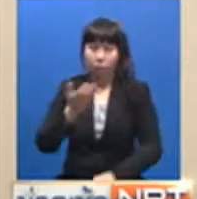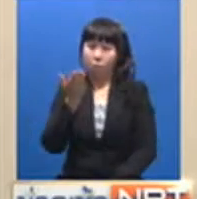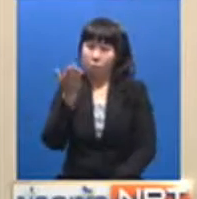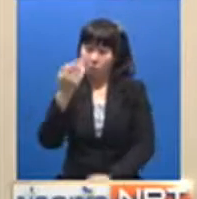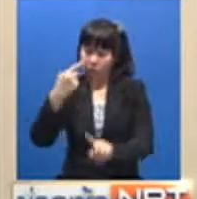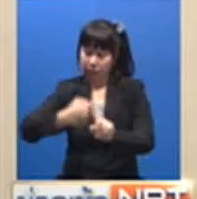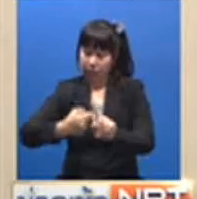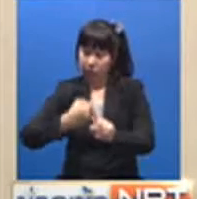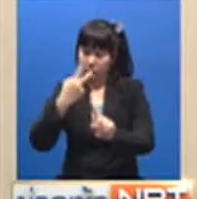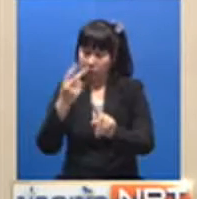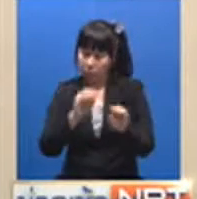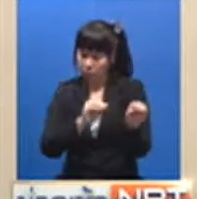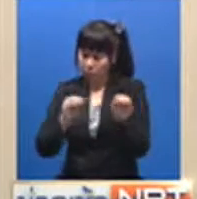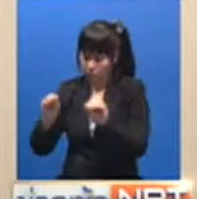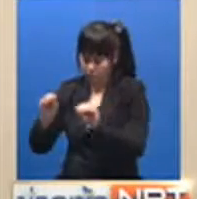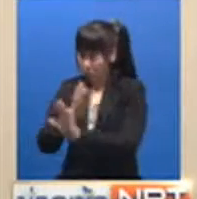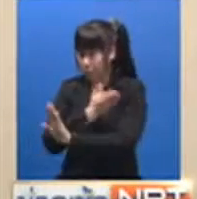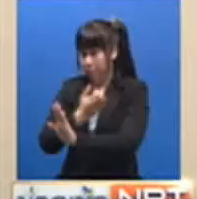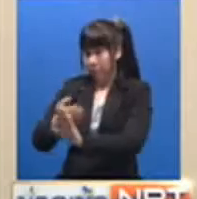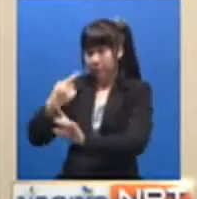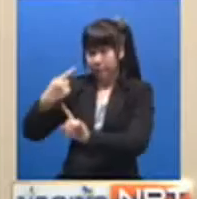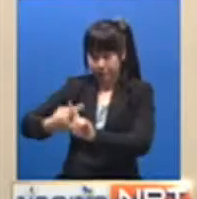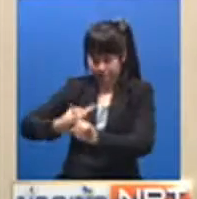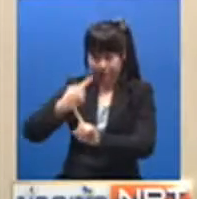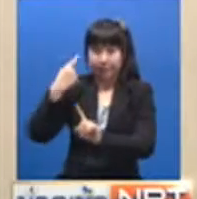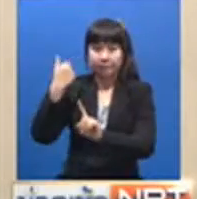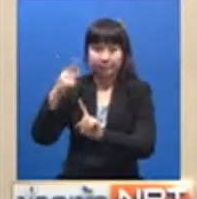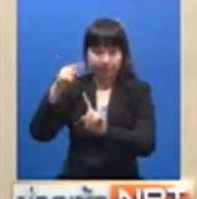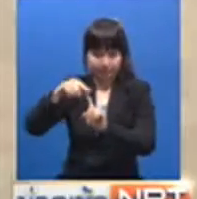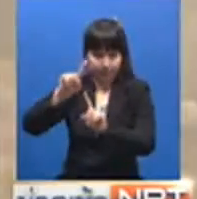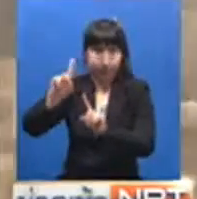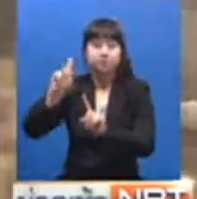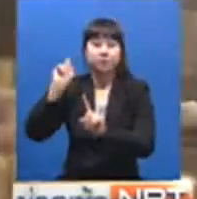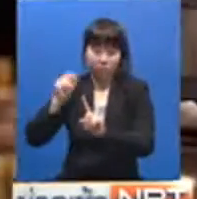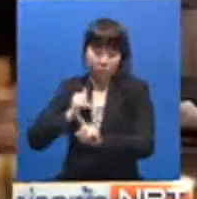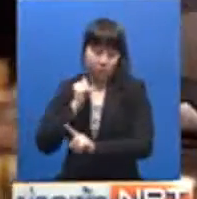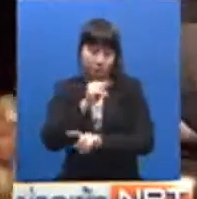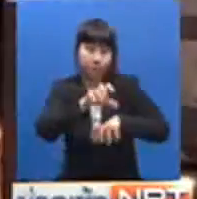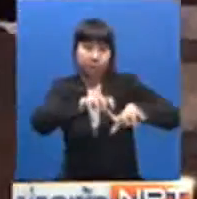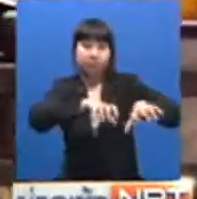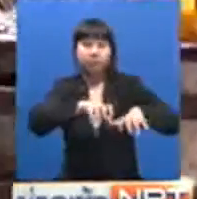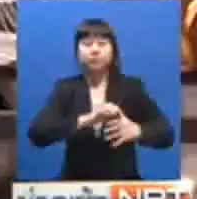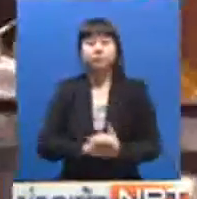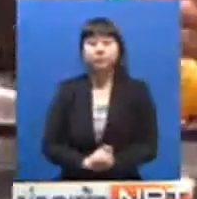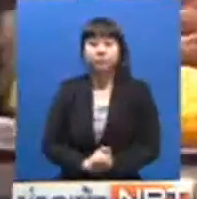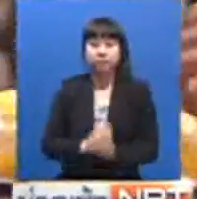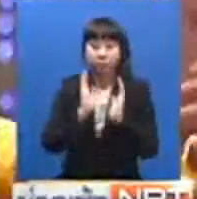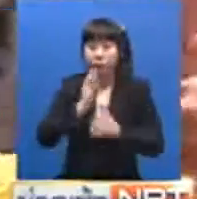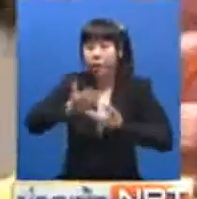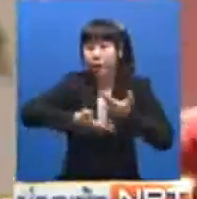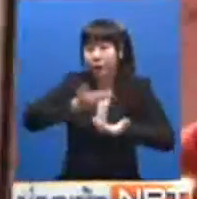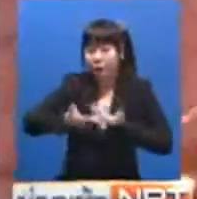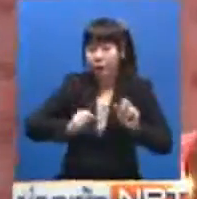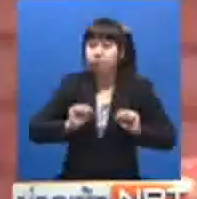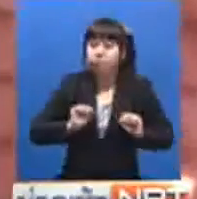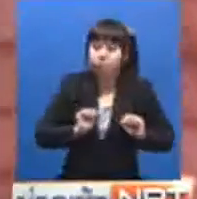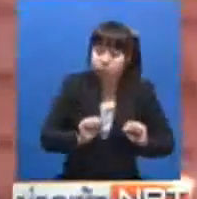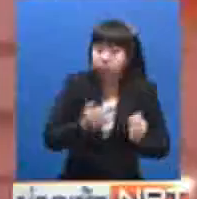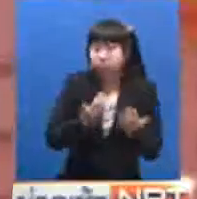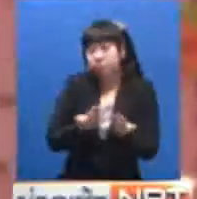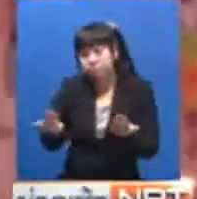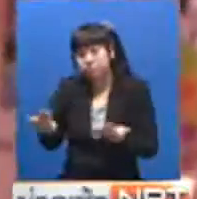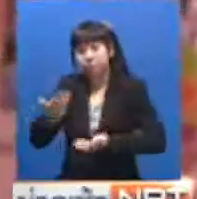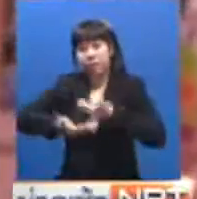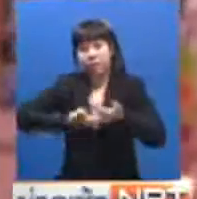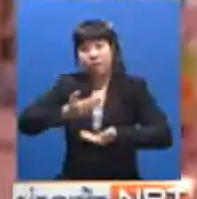2เดือนก็จะครบวันที่1นี้นะครับที่เราจะต้องไปจัดระเบียบ ผู้ค้าหาบเร่แผงลอยทั้งหมดนี้ทำการค้า